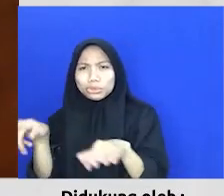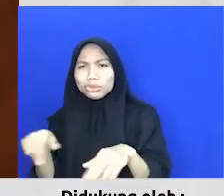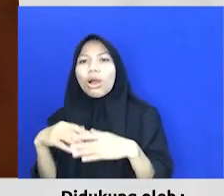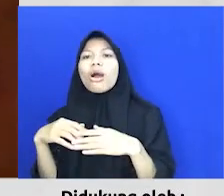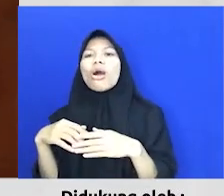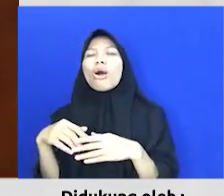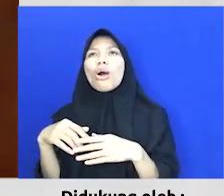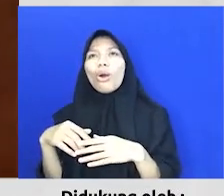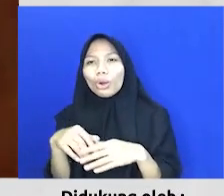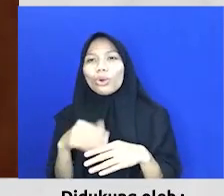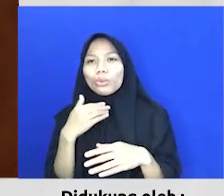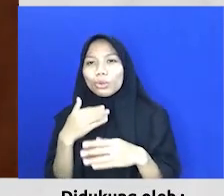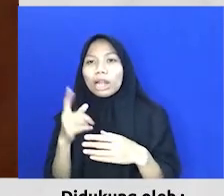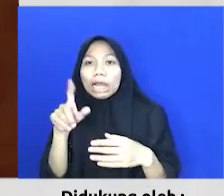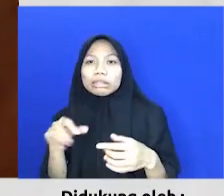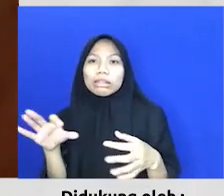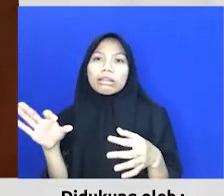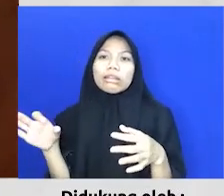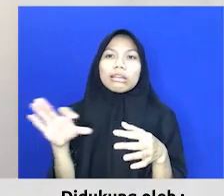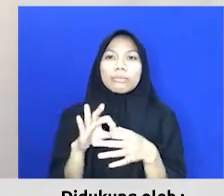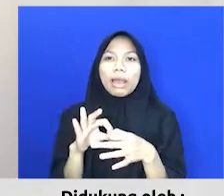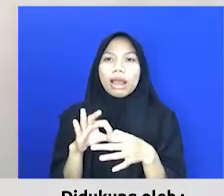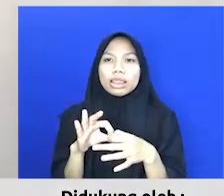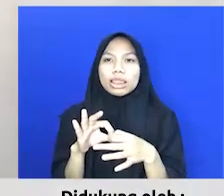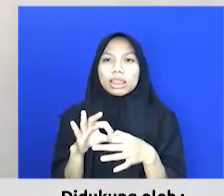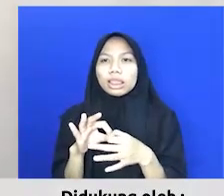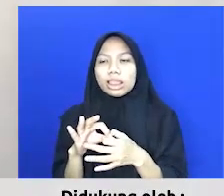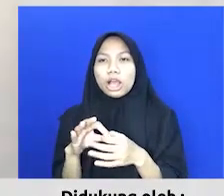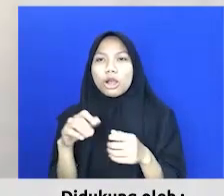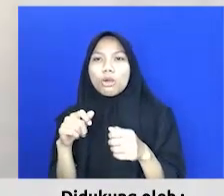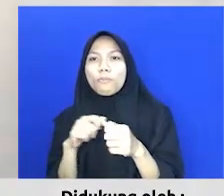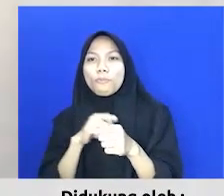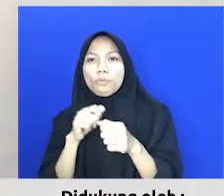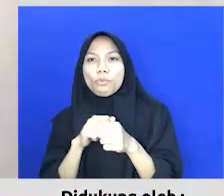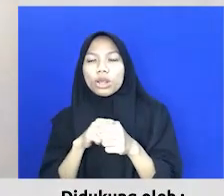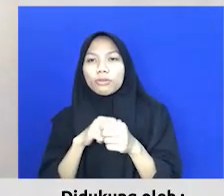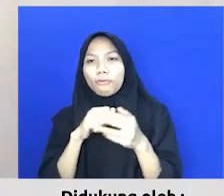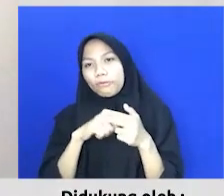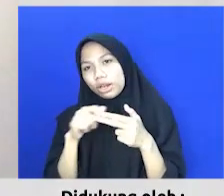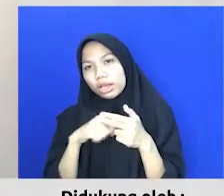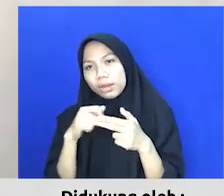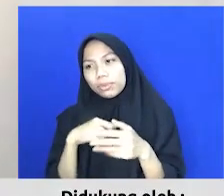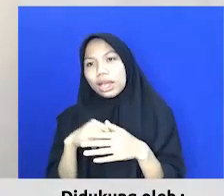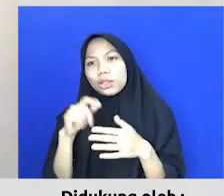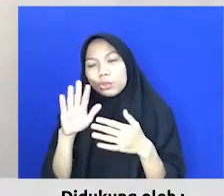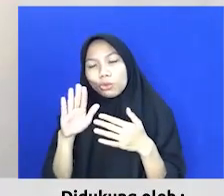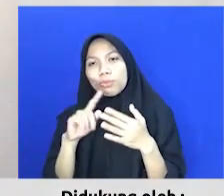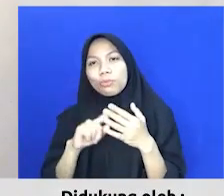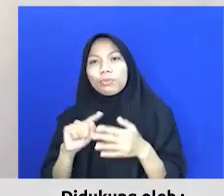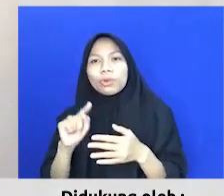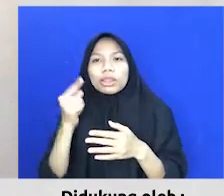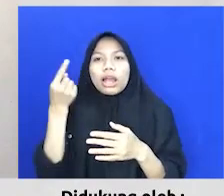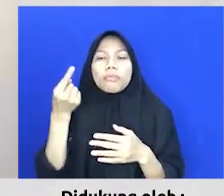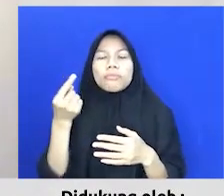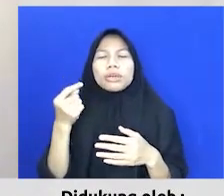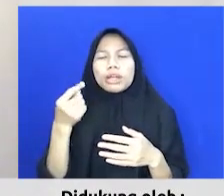Orang yang betul-betul hebat bersilat itu, dia diuji itu dengan bersilat melawan harimau.